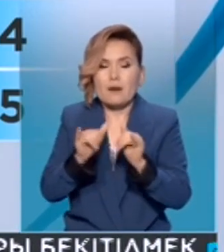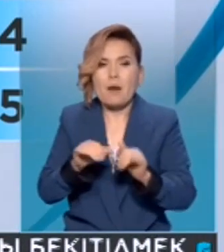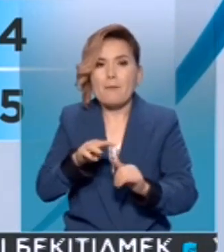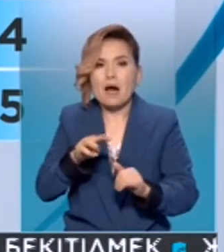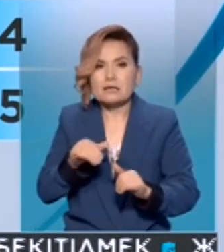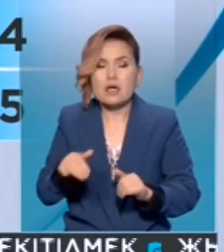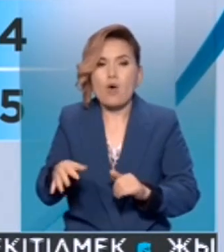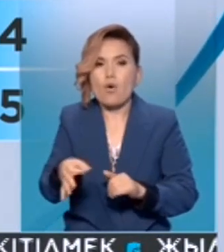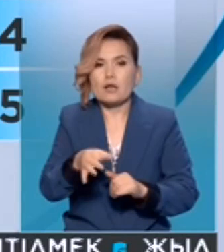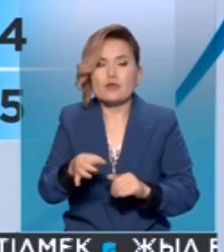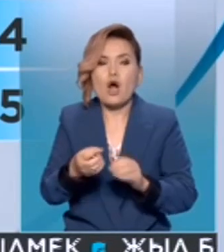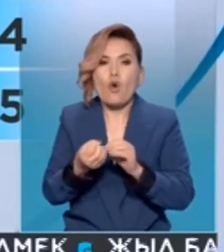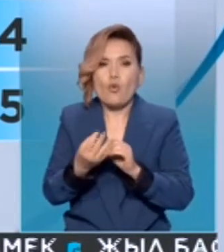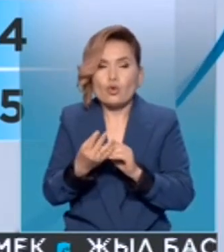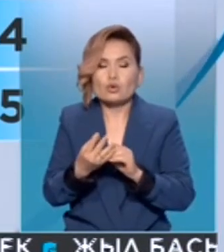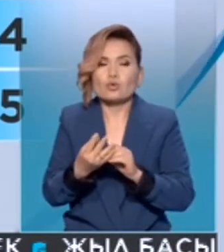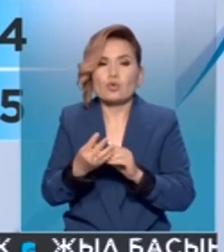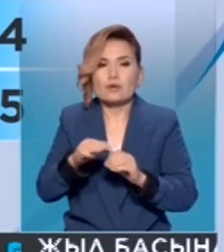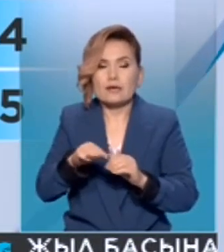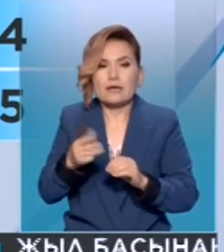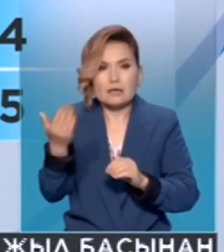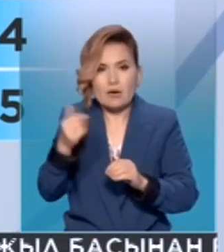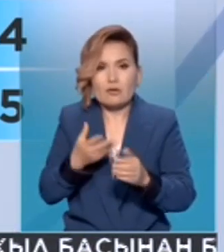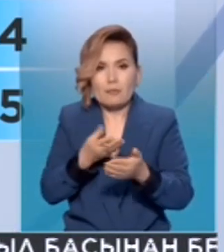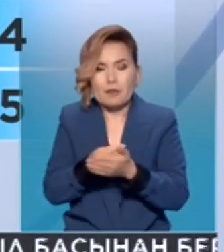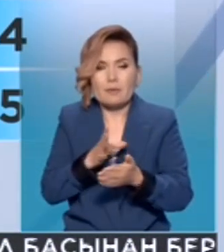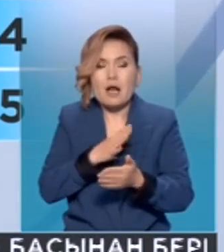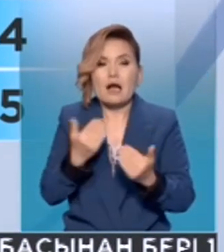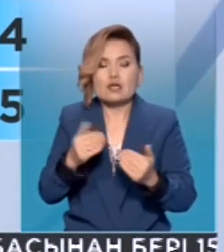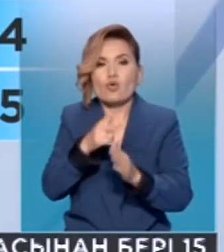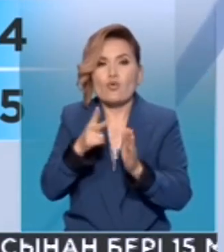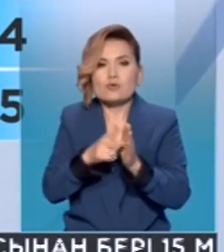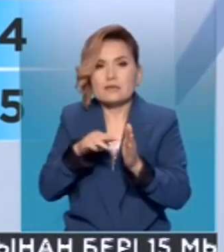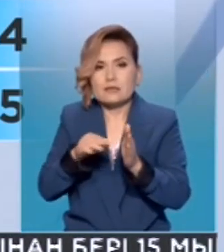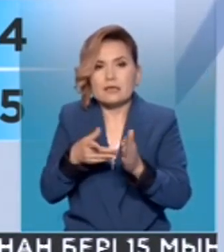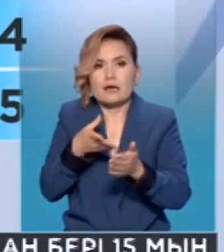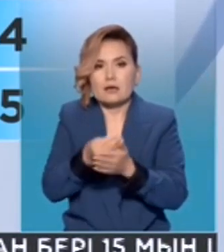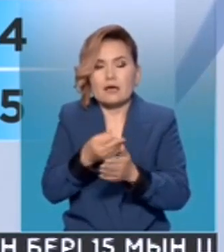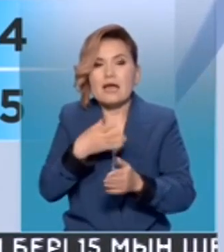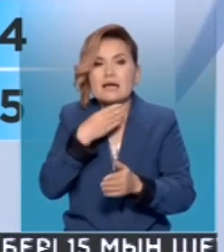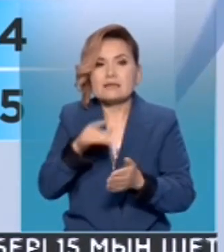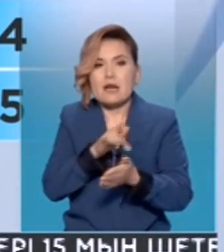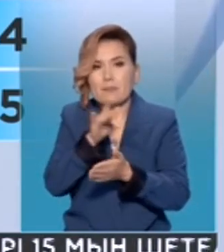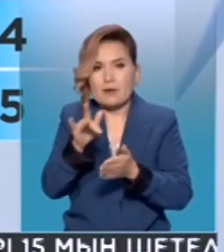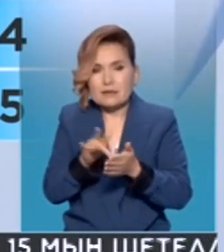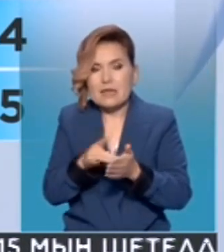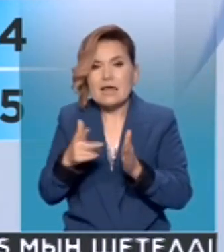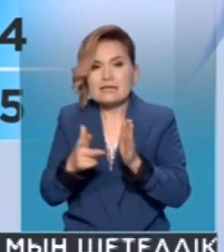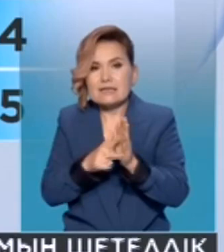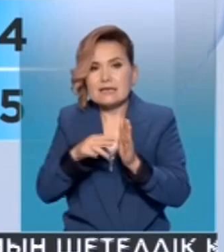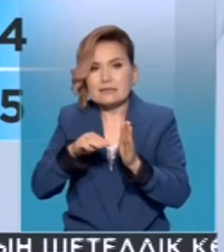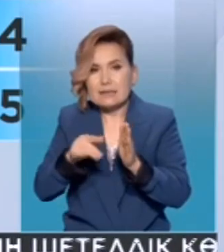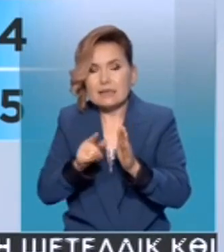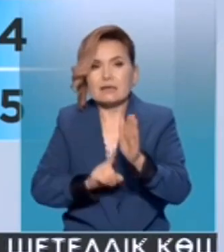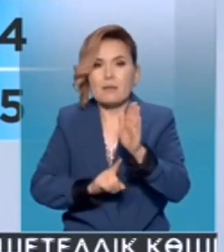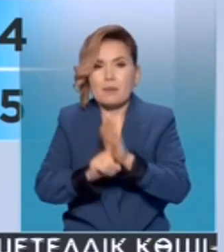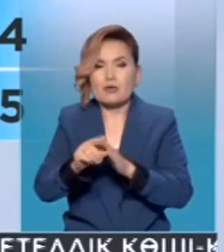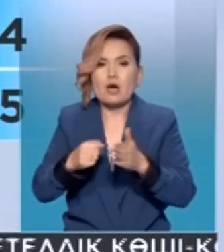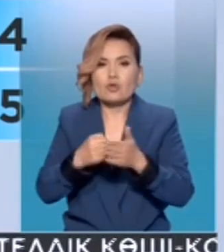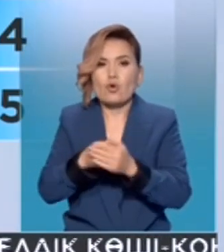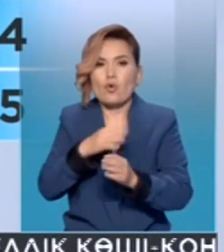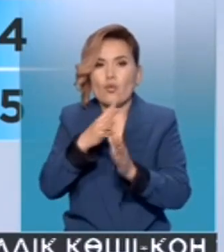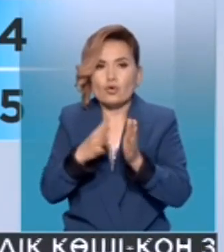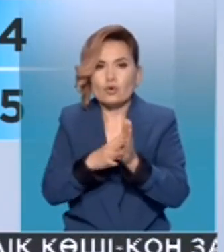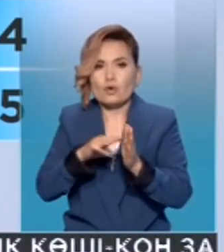Маңғыстаулықтар 14 теңге төлесе, енді 18 теңге төлейді. Ең қымбат тариф Семейде, мұнда 8 теңгеден 19